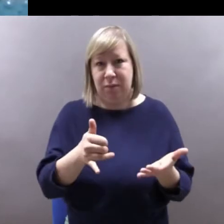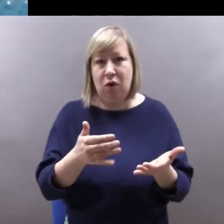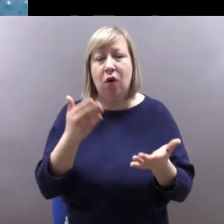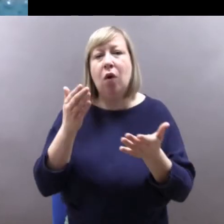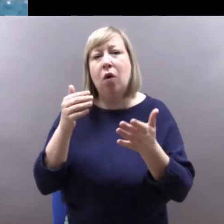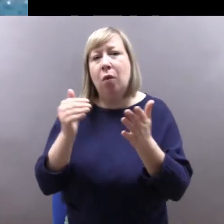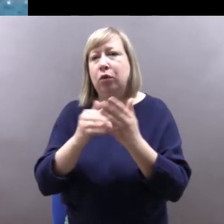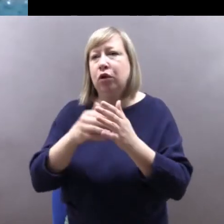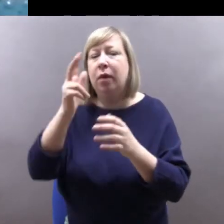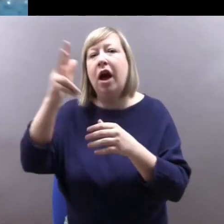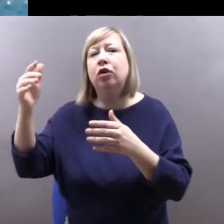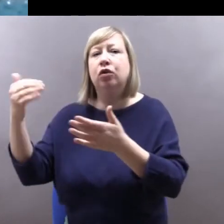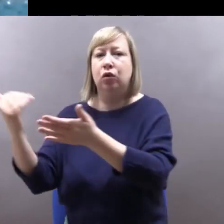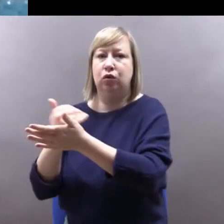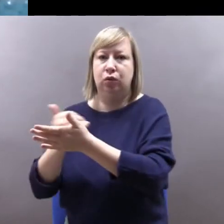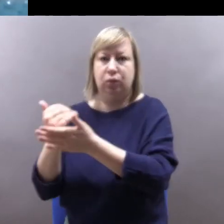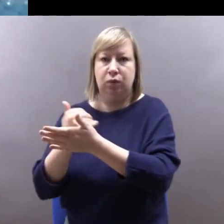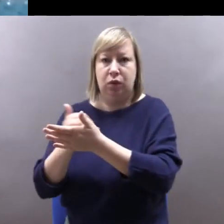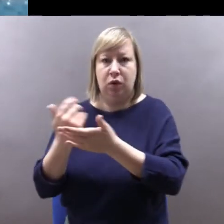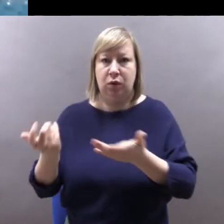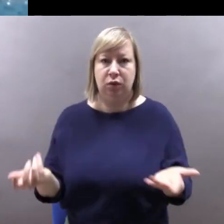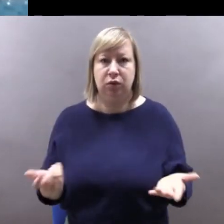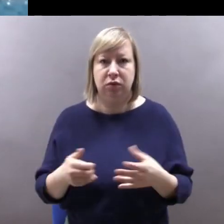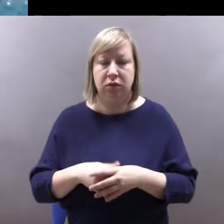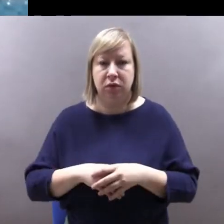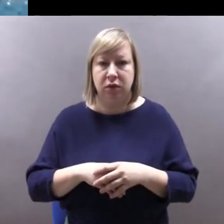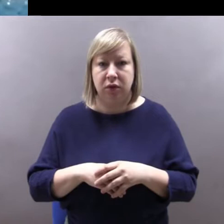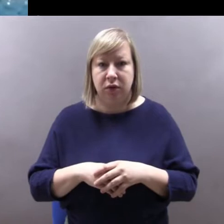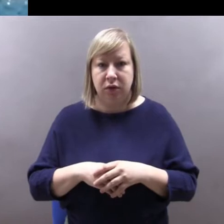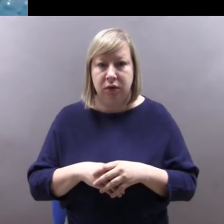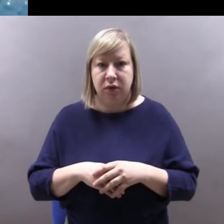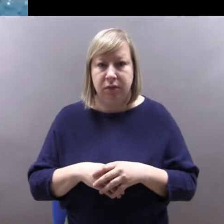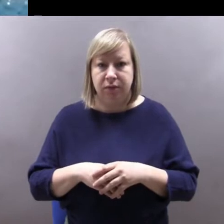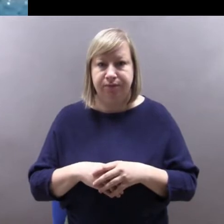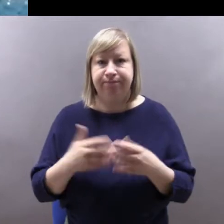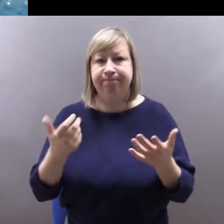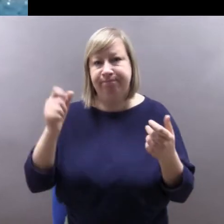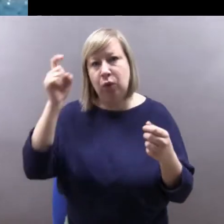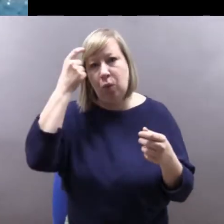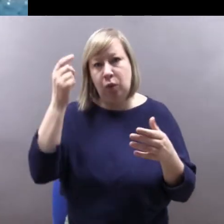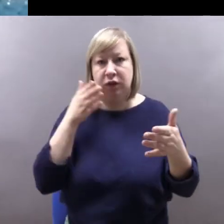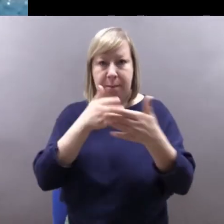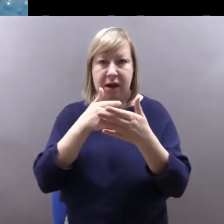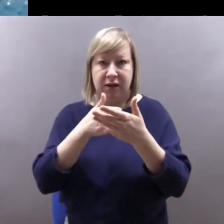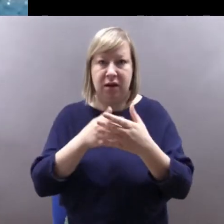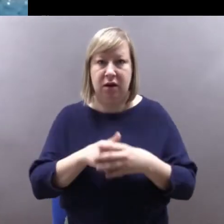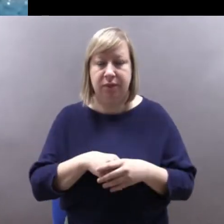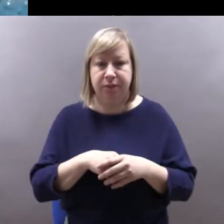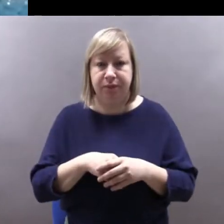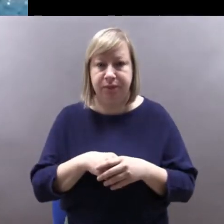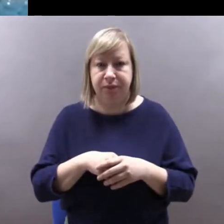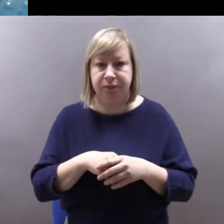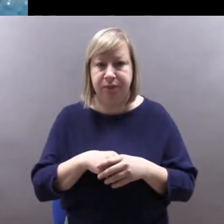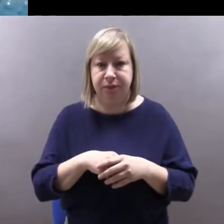przesadziła na ten wózek, który by się podłączył pod ten schodołaz. I to jest taka